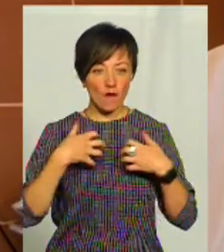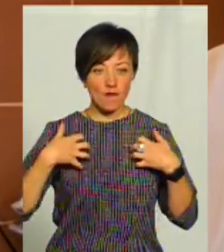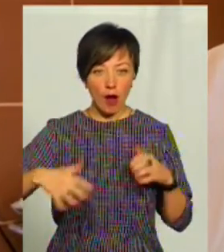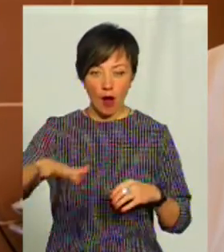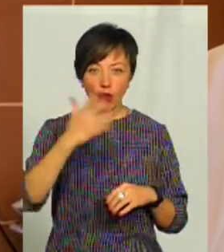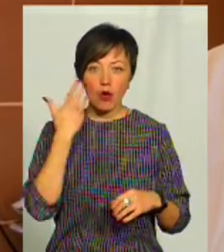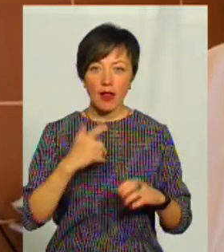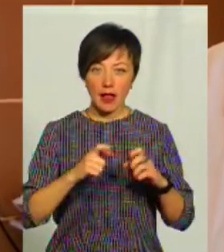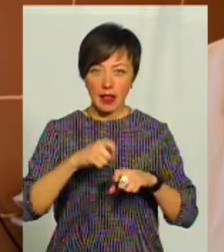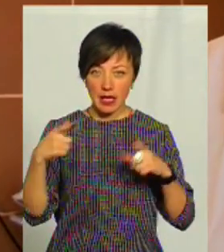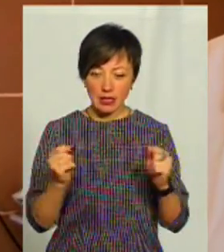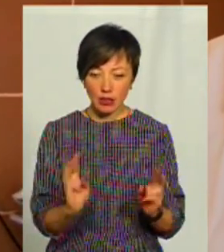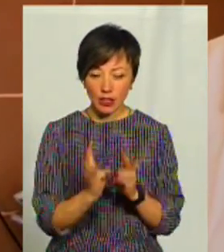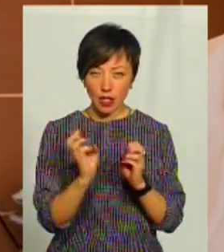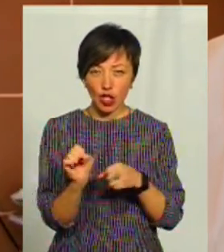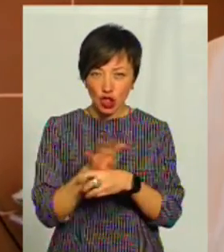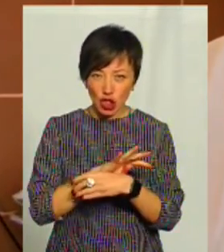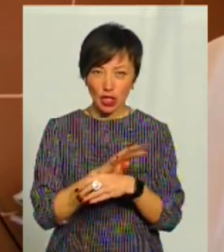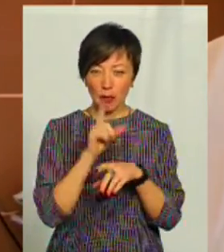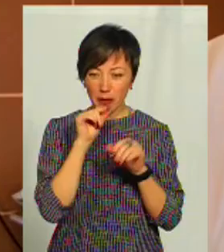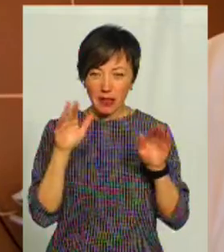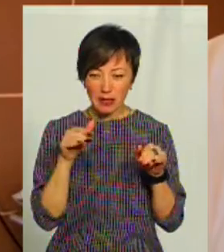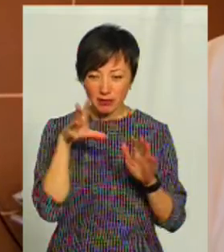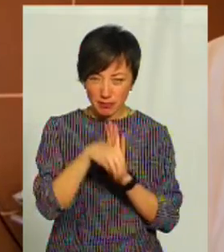в листі можуть згорати їжачки маленькі, птиці